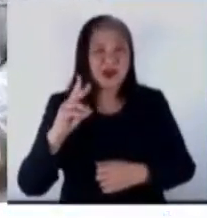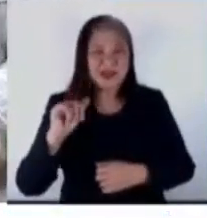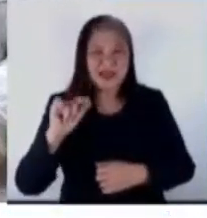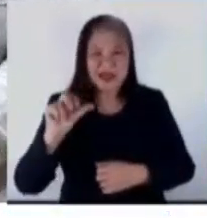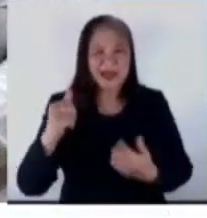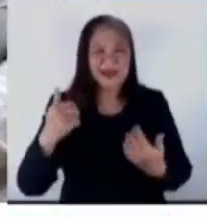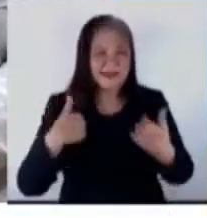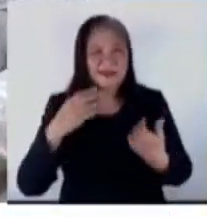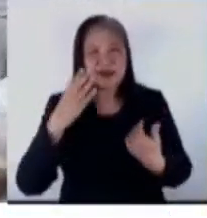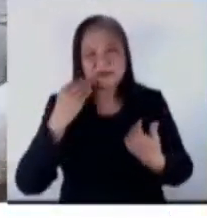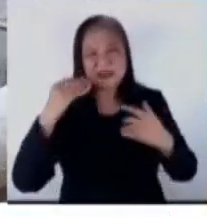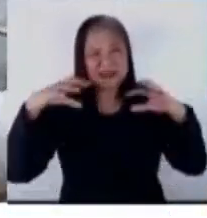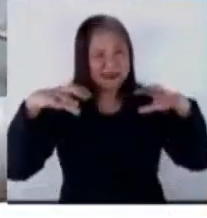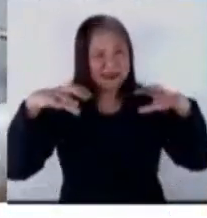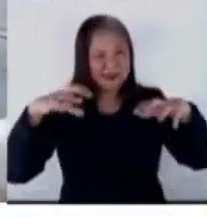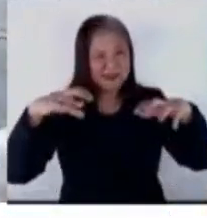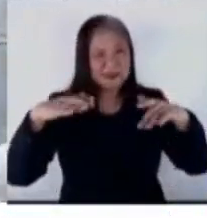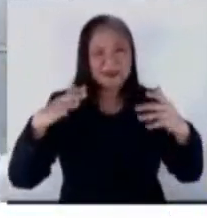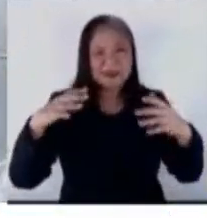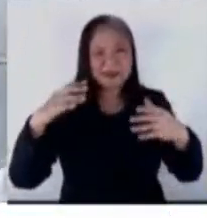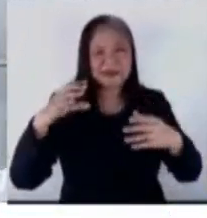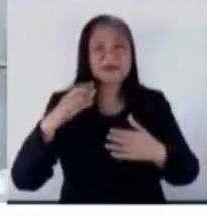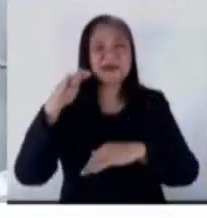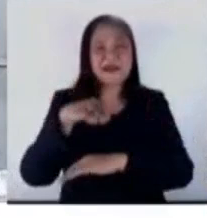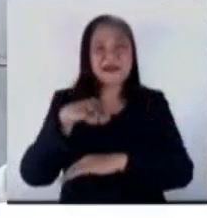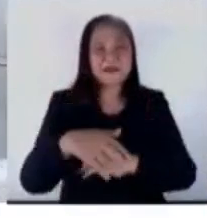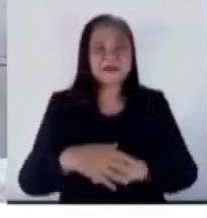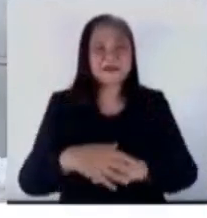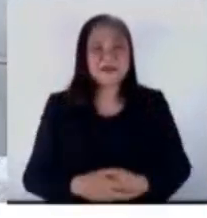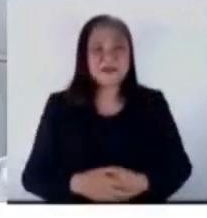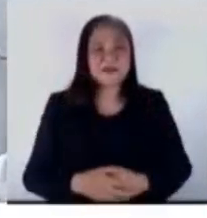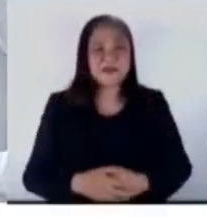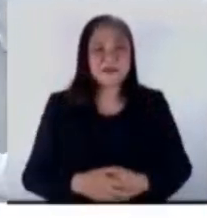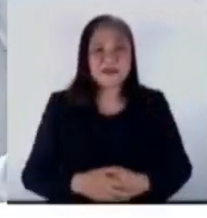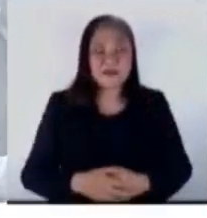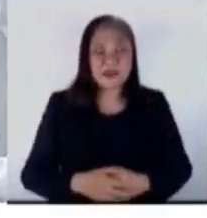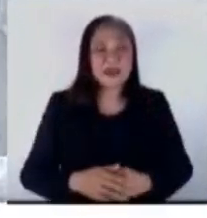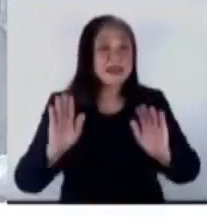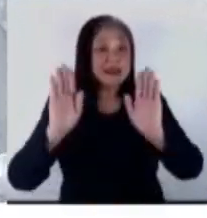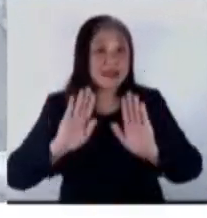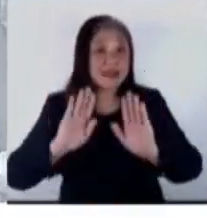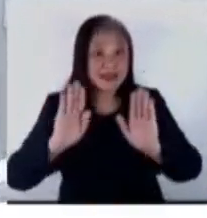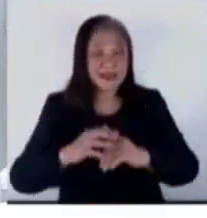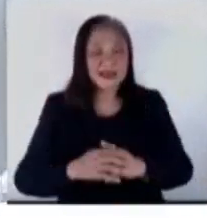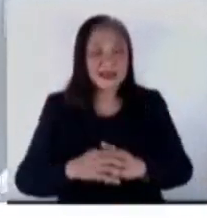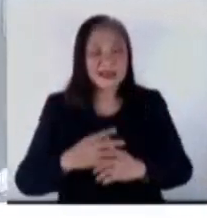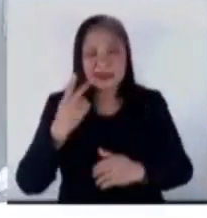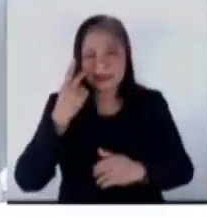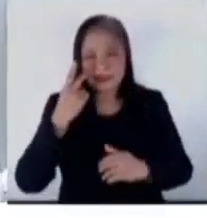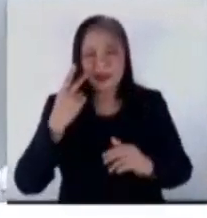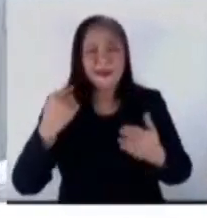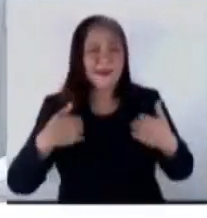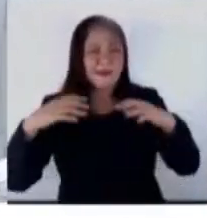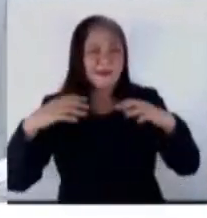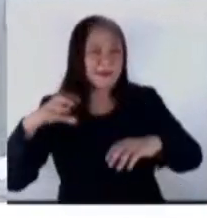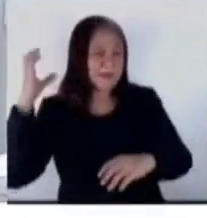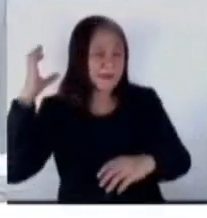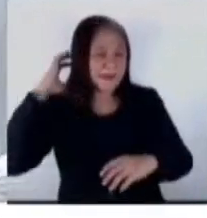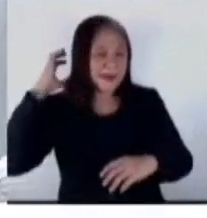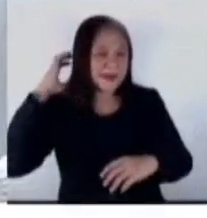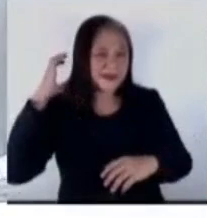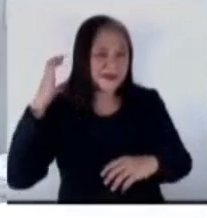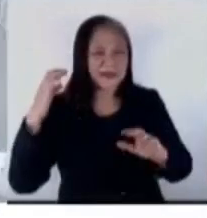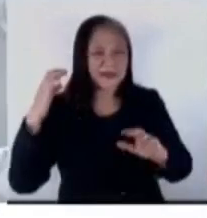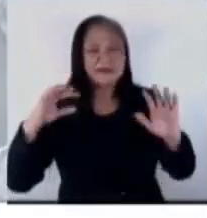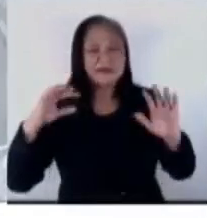hapon. Pagdating naman ng Linggo, umaga pa lamang, ito mga kapuso, may ulan na dyan sa Mindanao. Mga thunderstorms yan na kumisan, malalakas